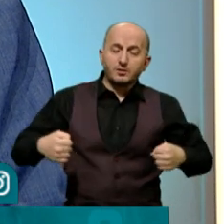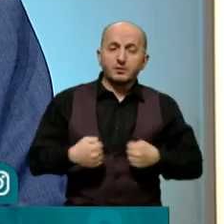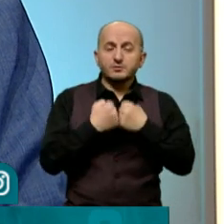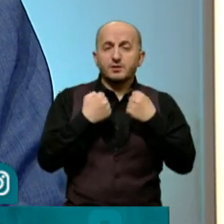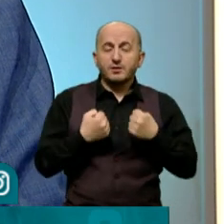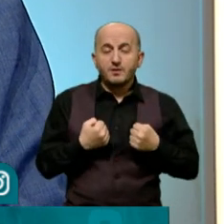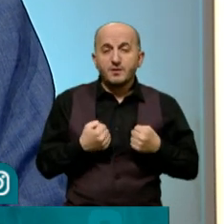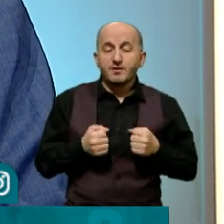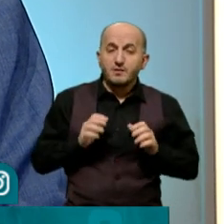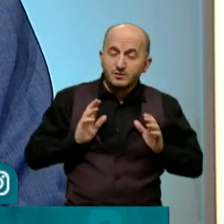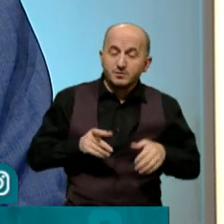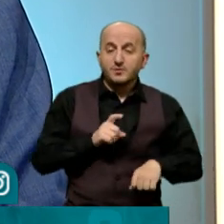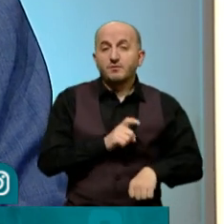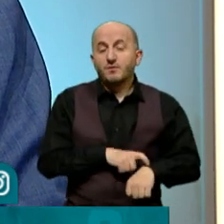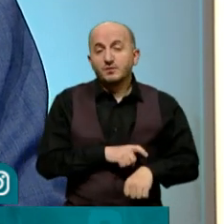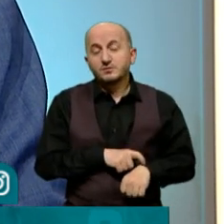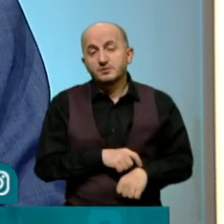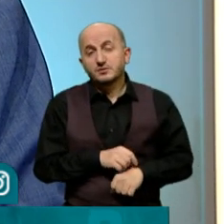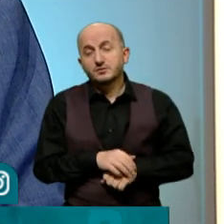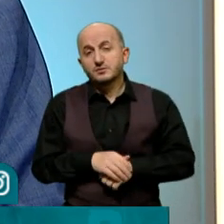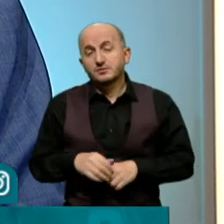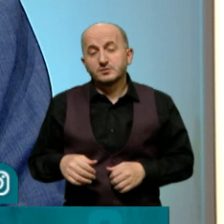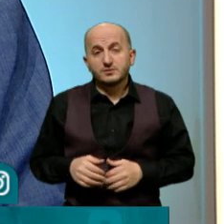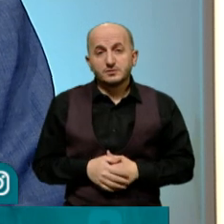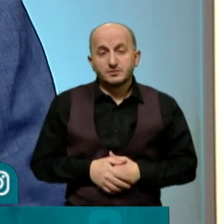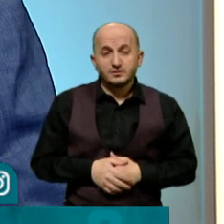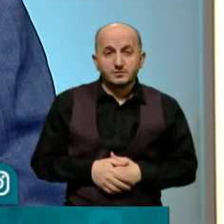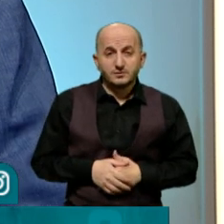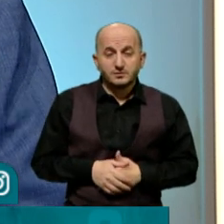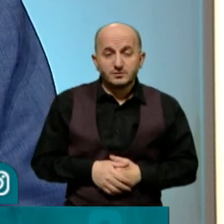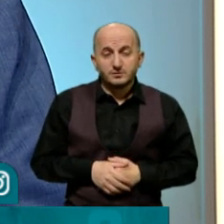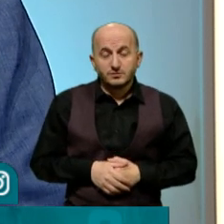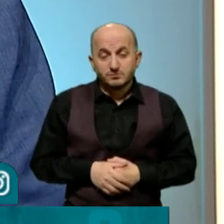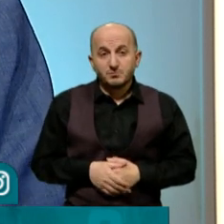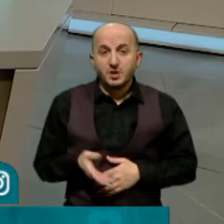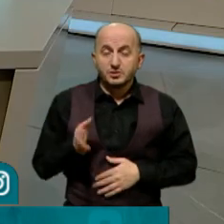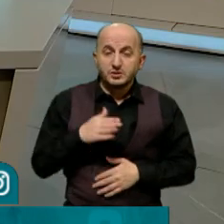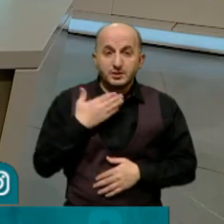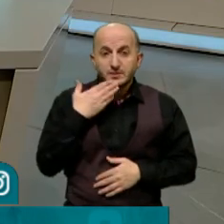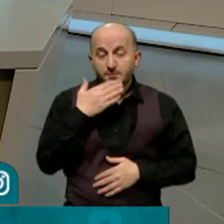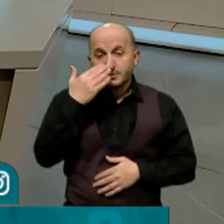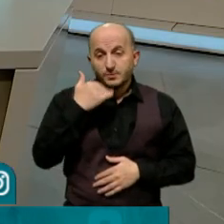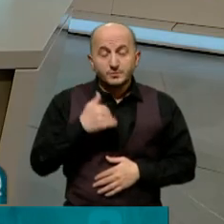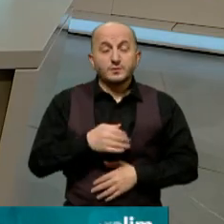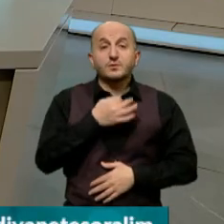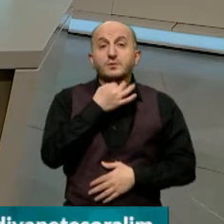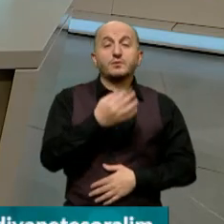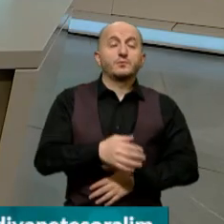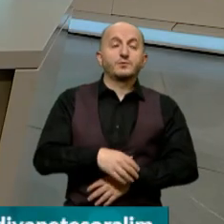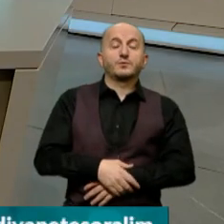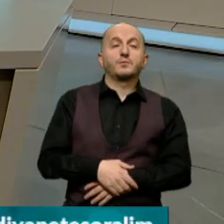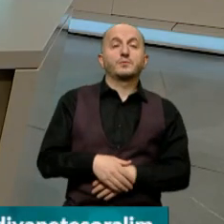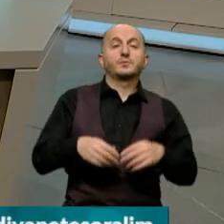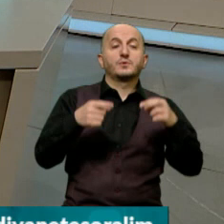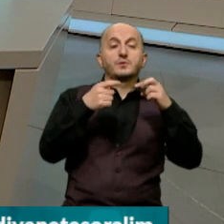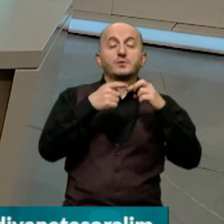ve kılma vaktidir. O namazlarını kaza eder. Evet. Başka da imkanı yok zaten. Peki. Teşekkür ederiz hocam. Rıza